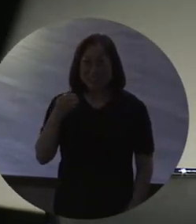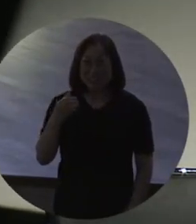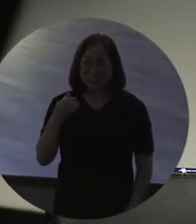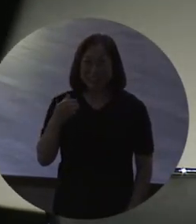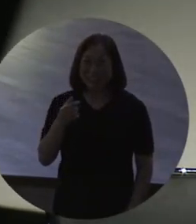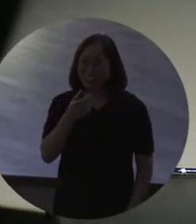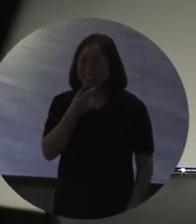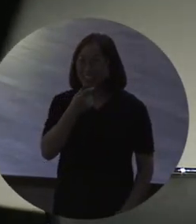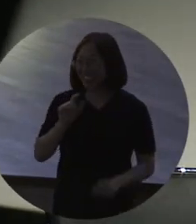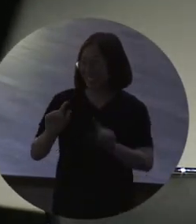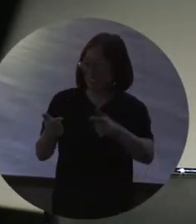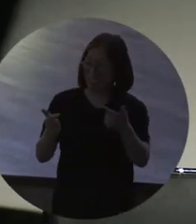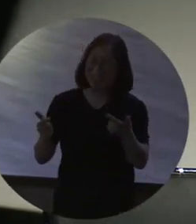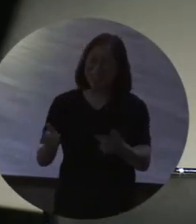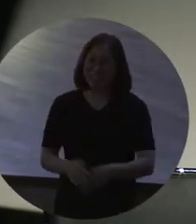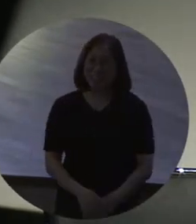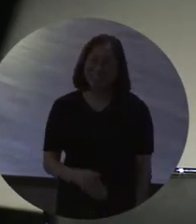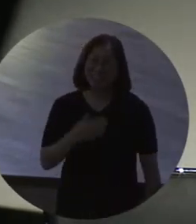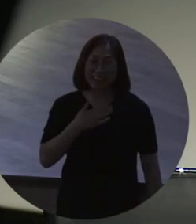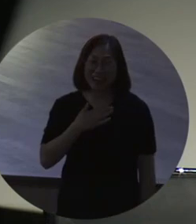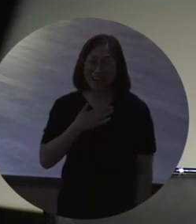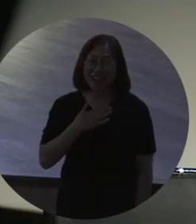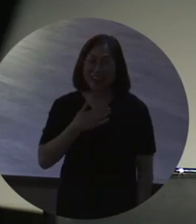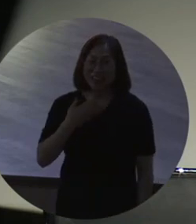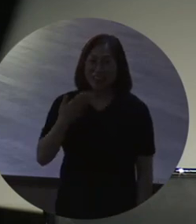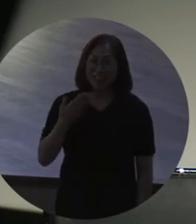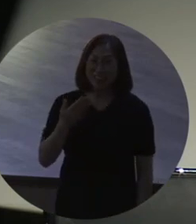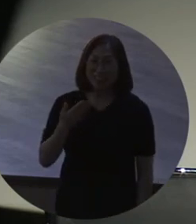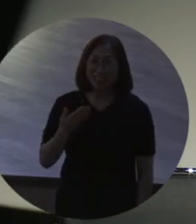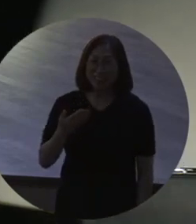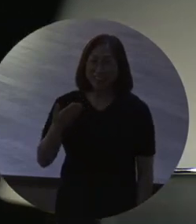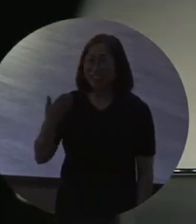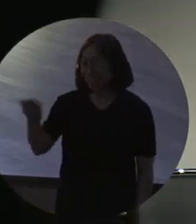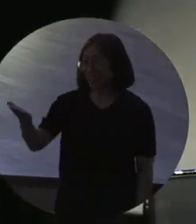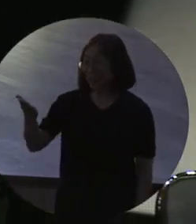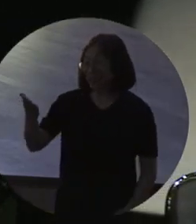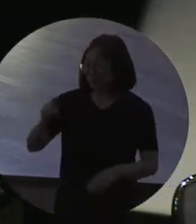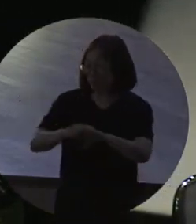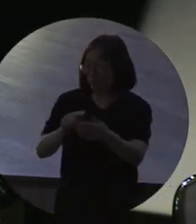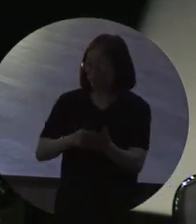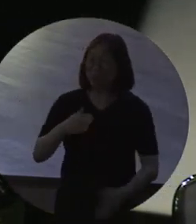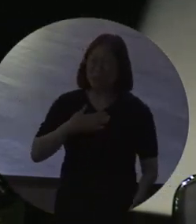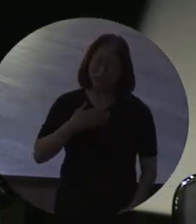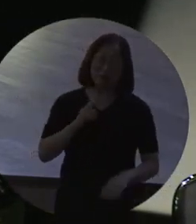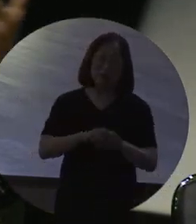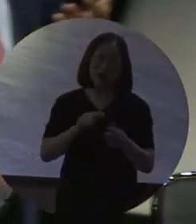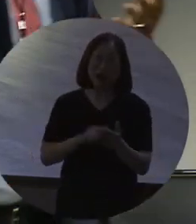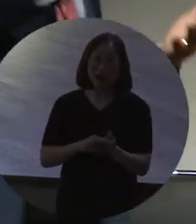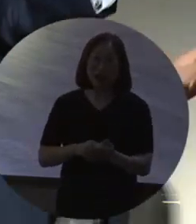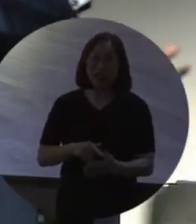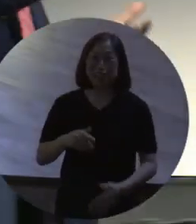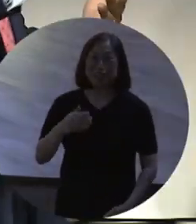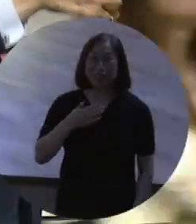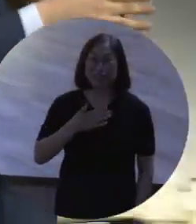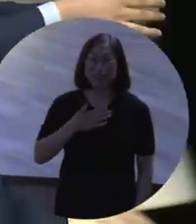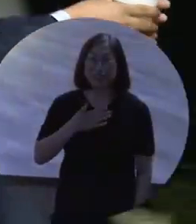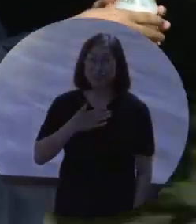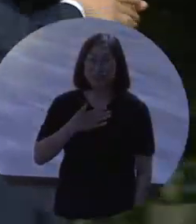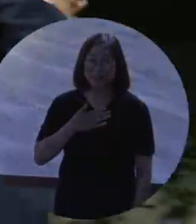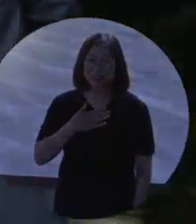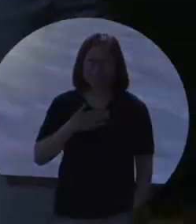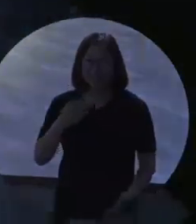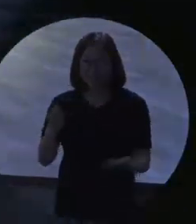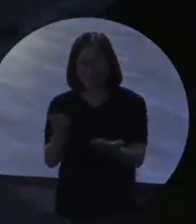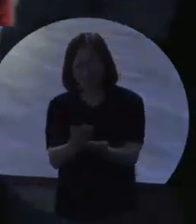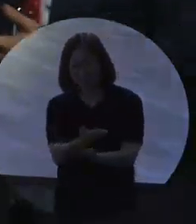싫지 않네. 내 맘 너의 맘 내 맘 너의 맘 나누어